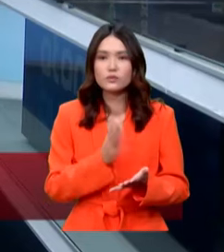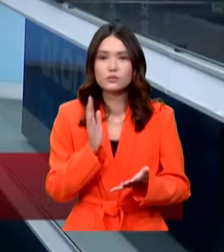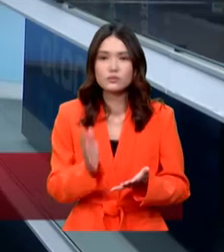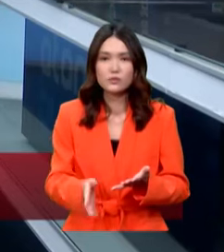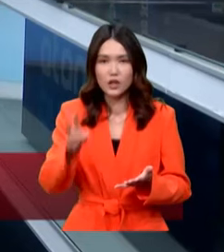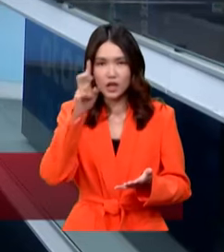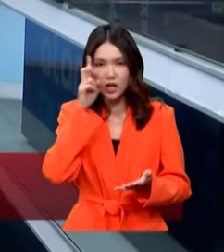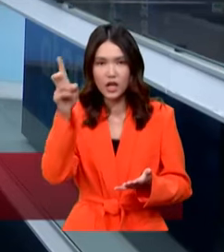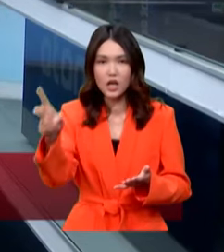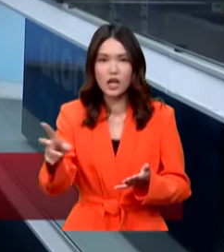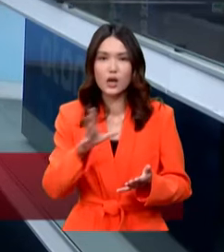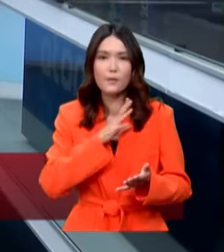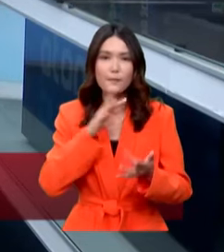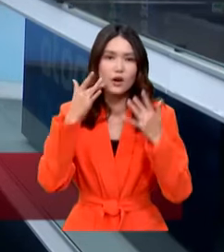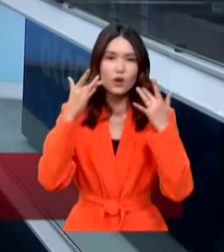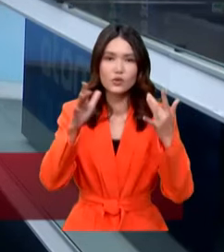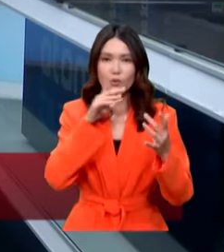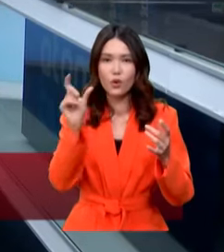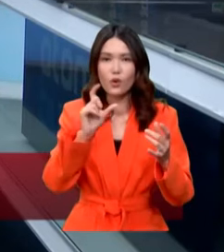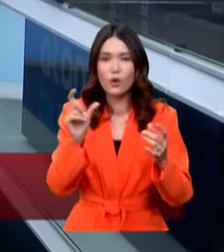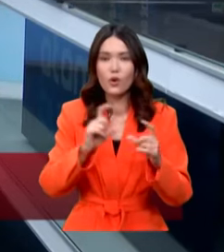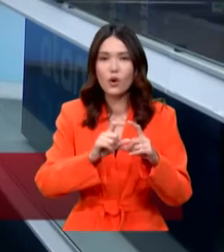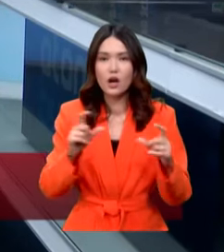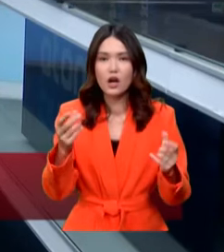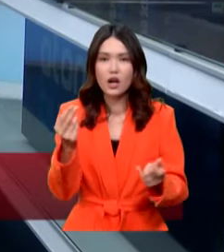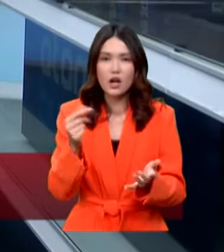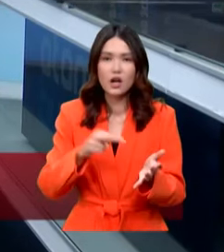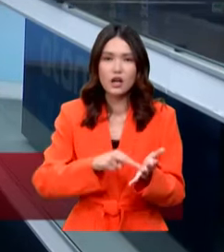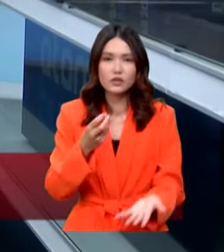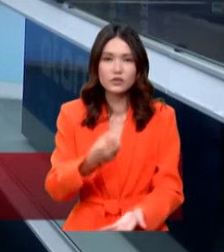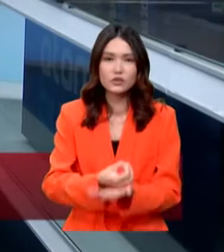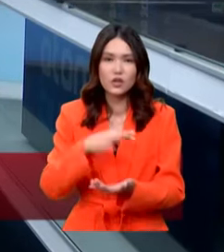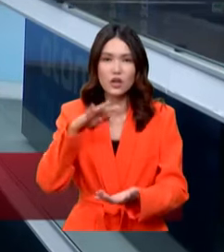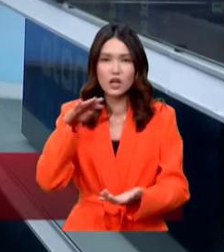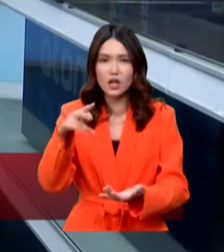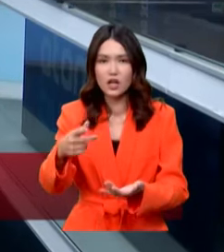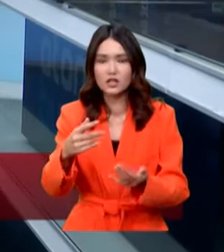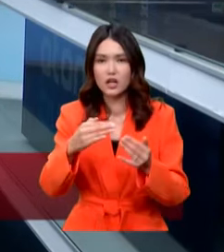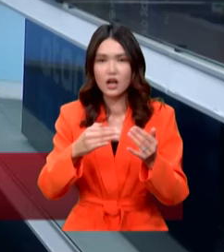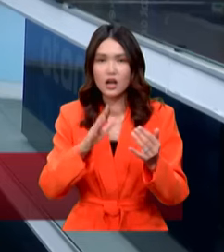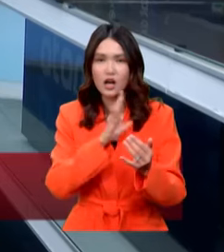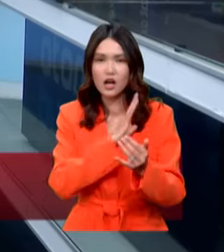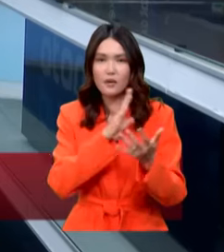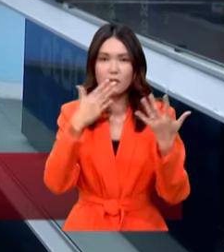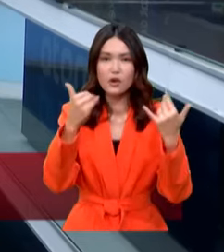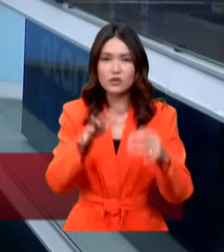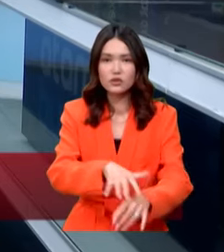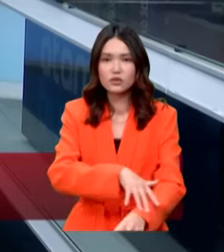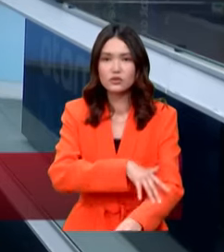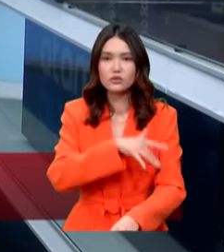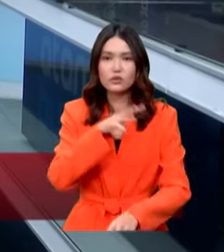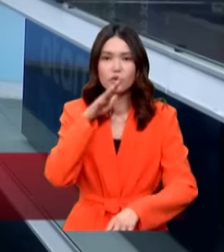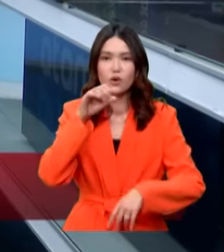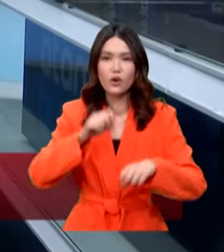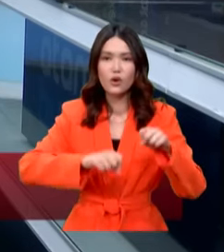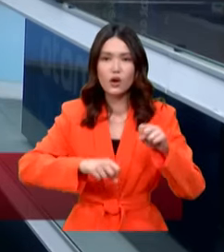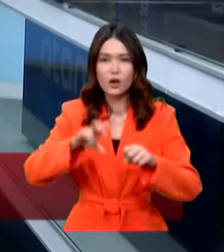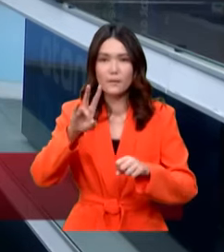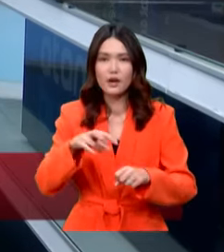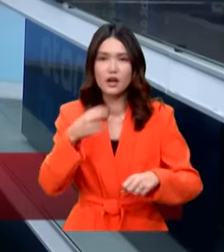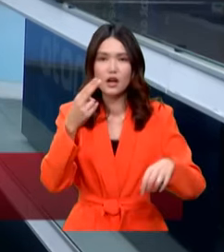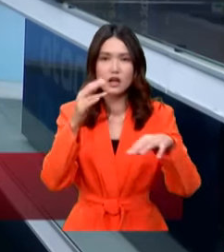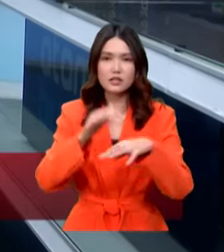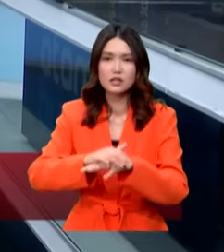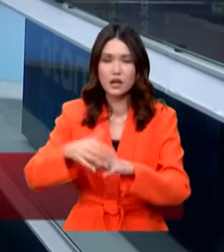Елімізде соңғы күндері көк қағаз бағамы шарықтап, теңгені теңселтіп тастады. Бүгін ұзақ уақыт үнсіздіктен кейін ұлттық банк